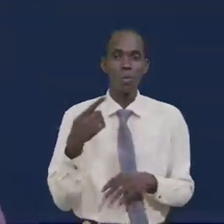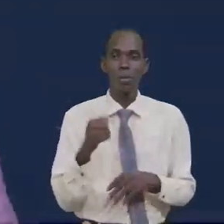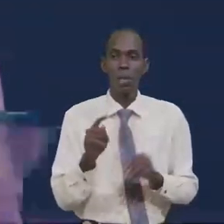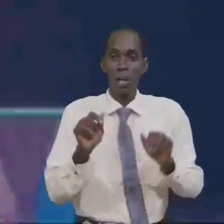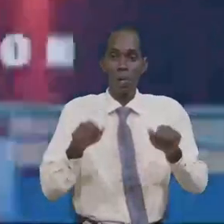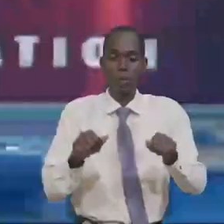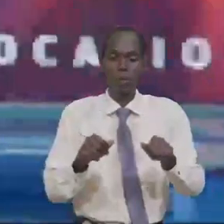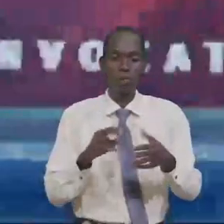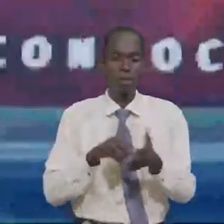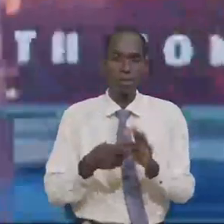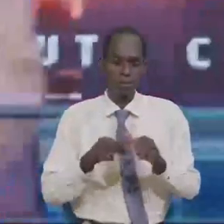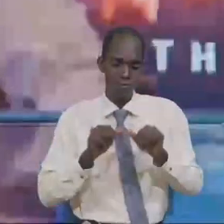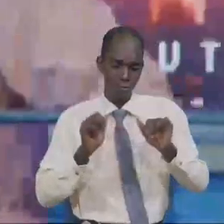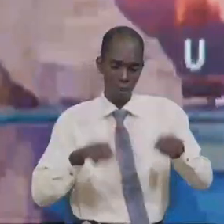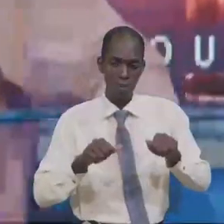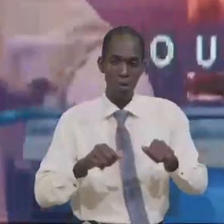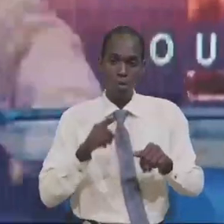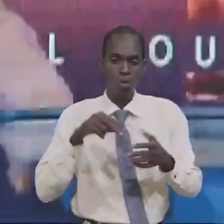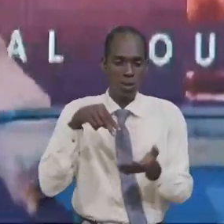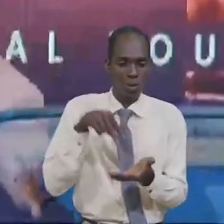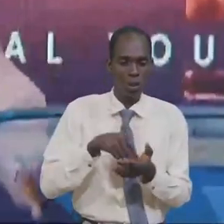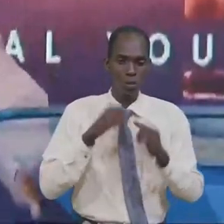à cela comme comme